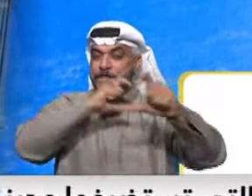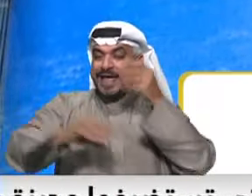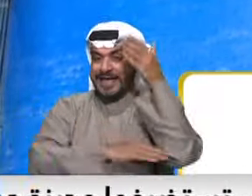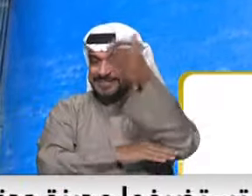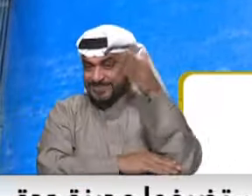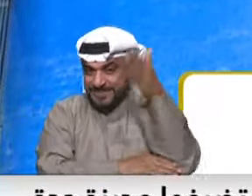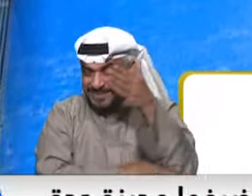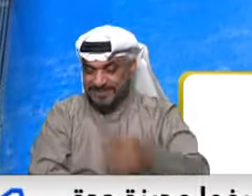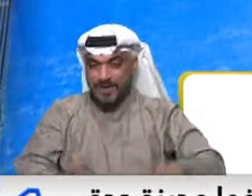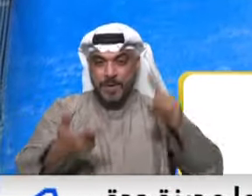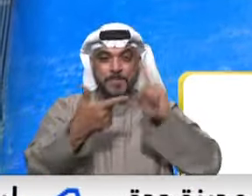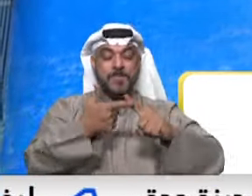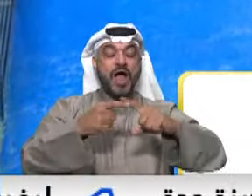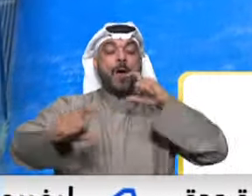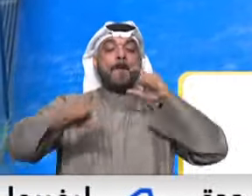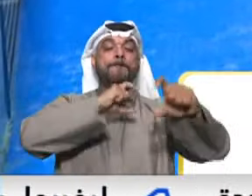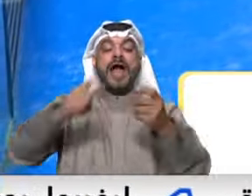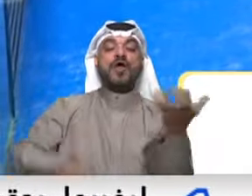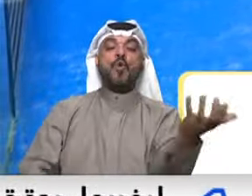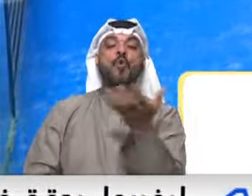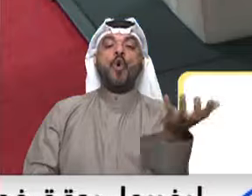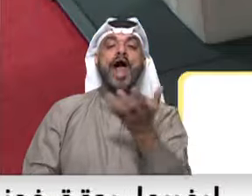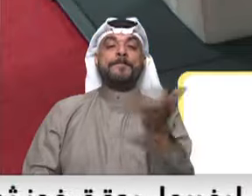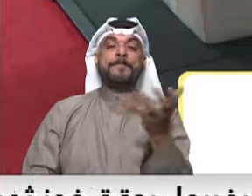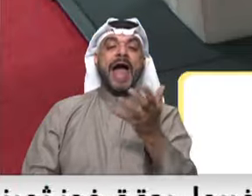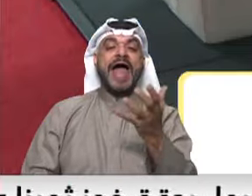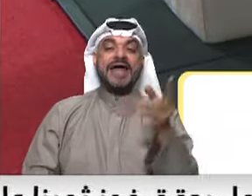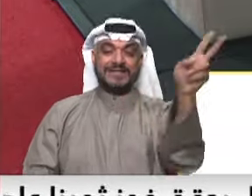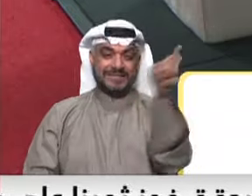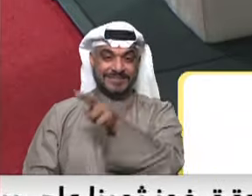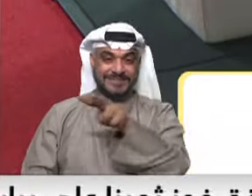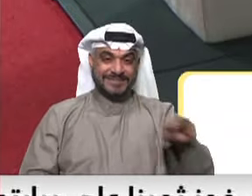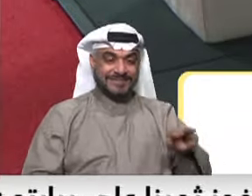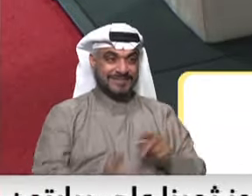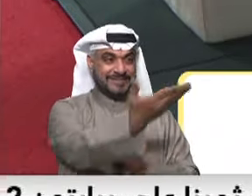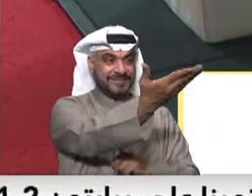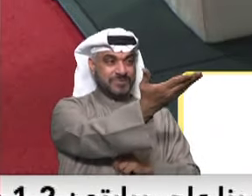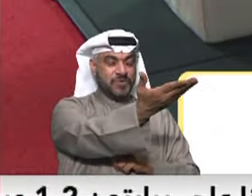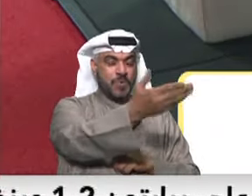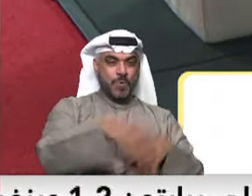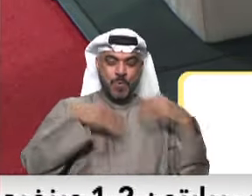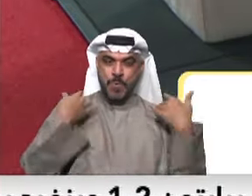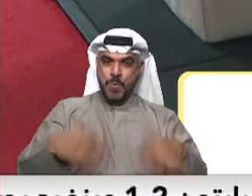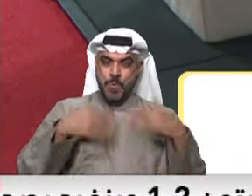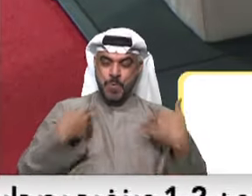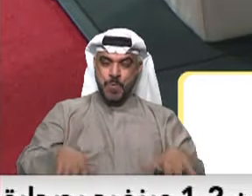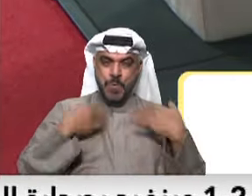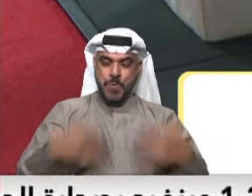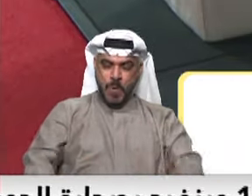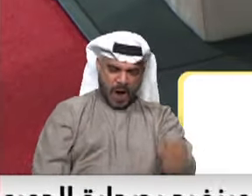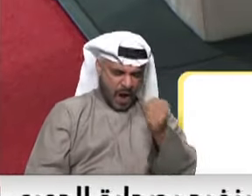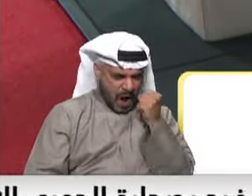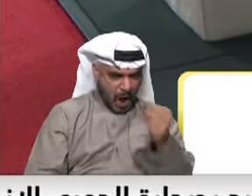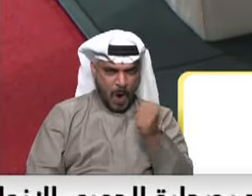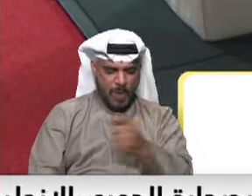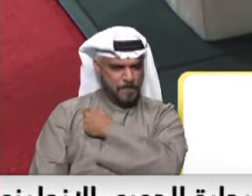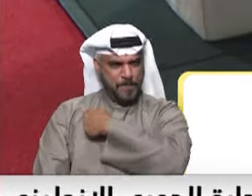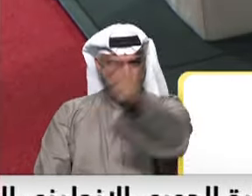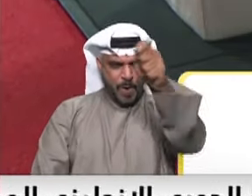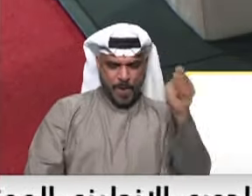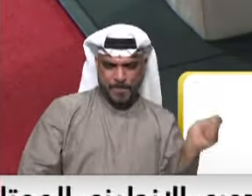الوطني وبنك وربا. النهائي كان حاميا بأشواطه، تقدم الوطني أولا ثم عاد بعد